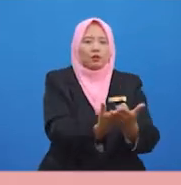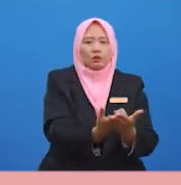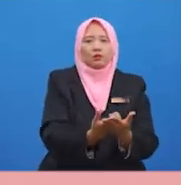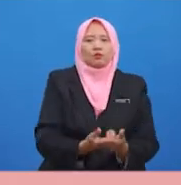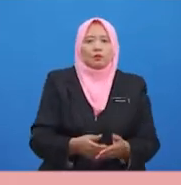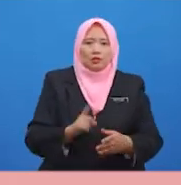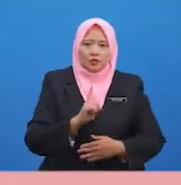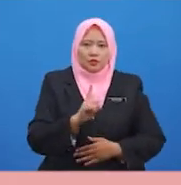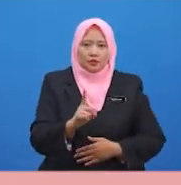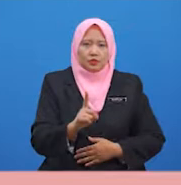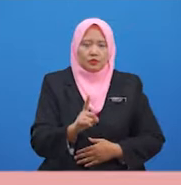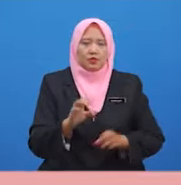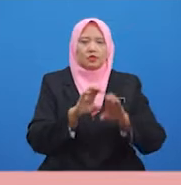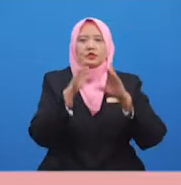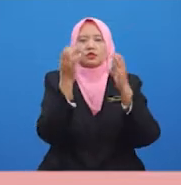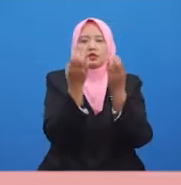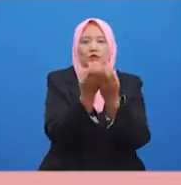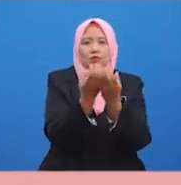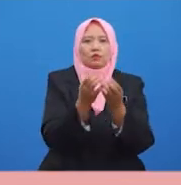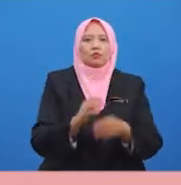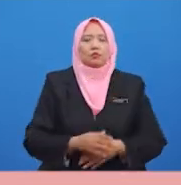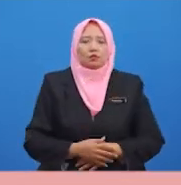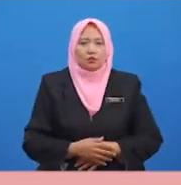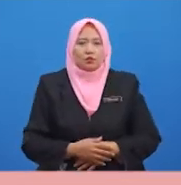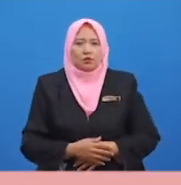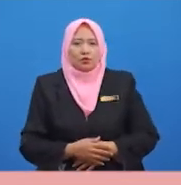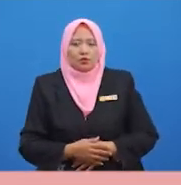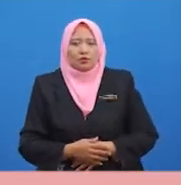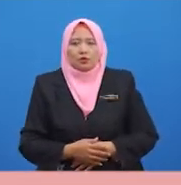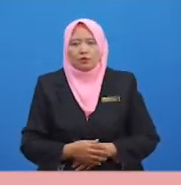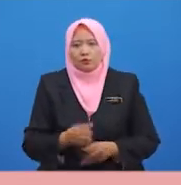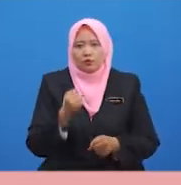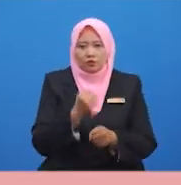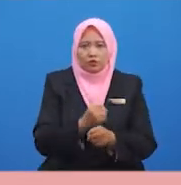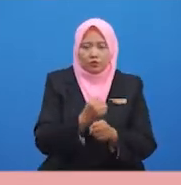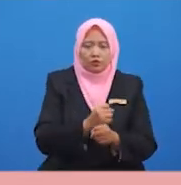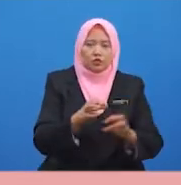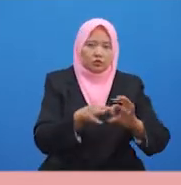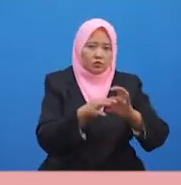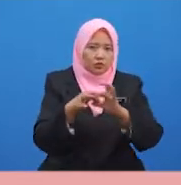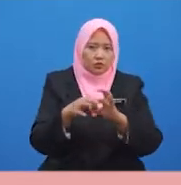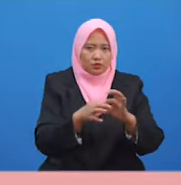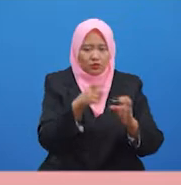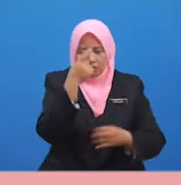ekonomi umat Islam secara berkumpulan, saling bekerjasama memajukan syarikat